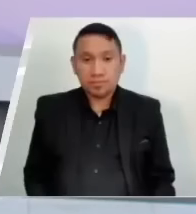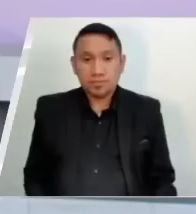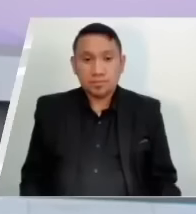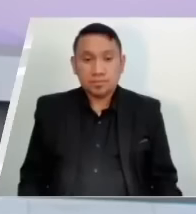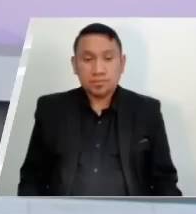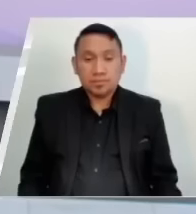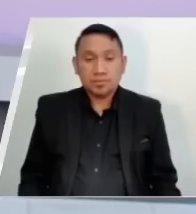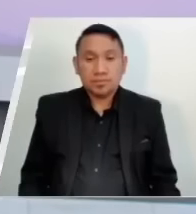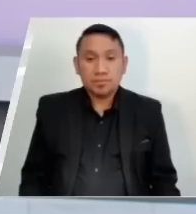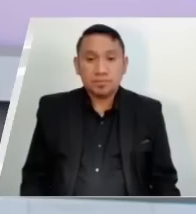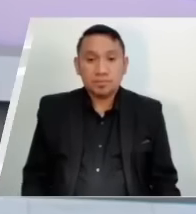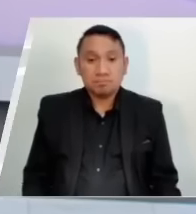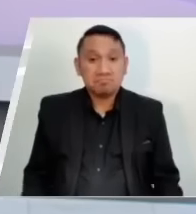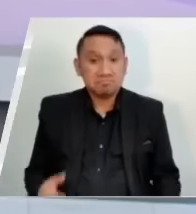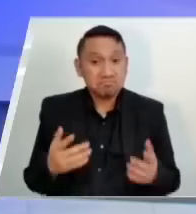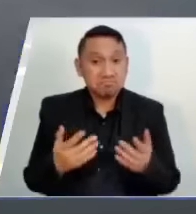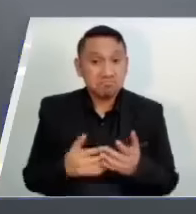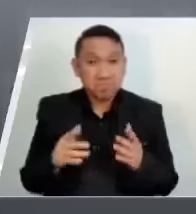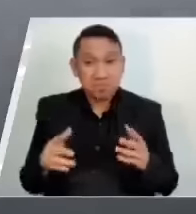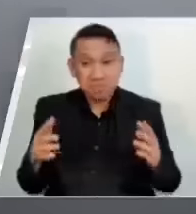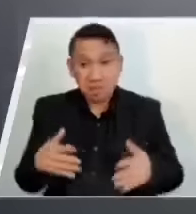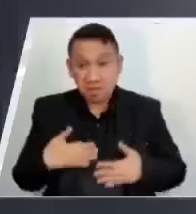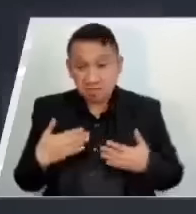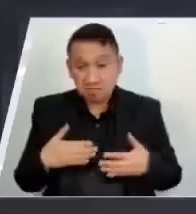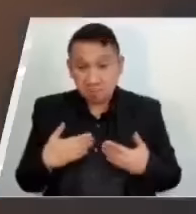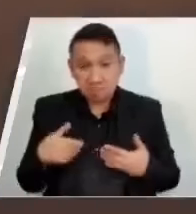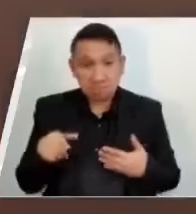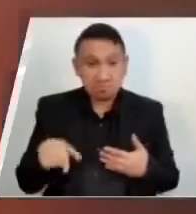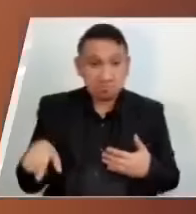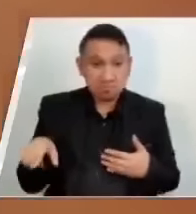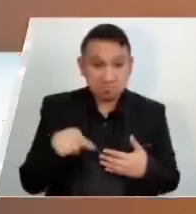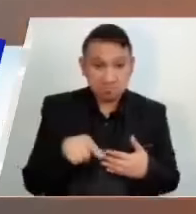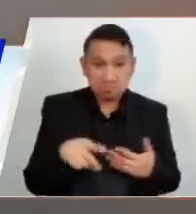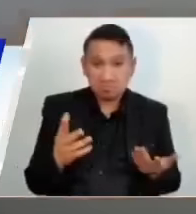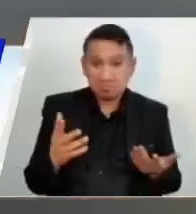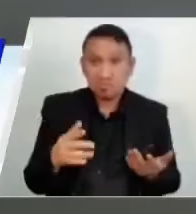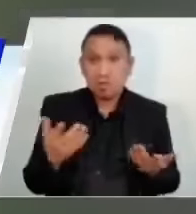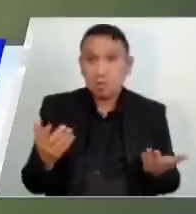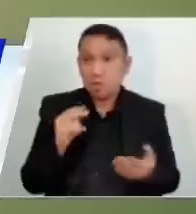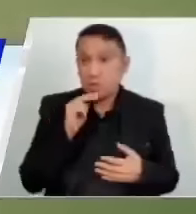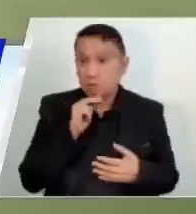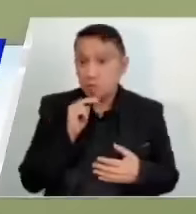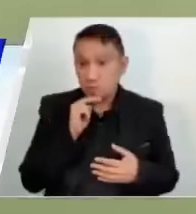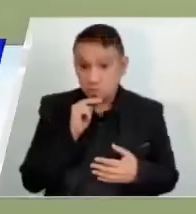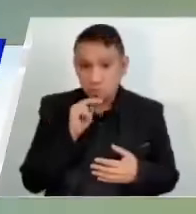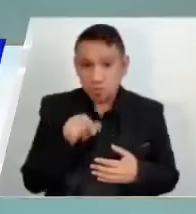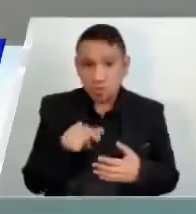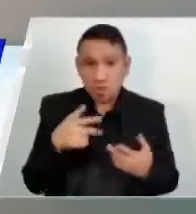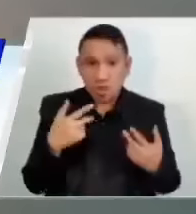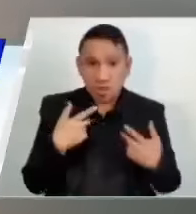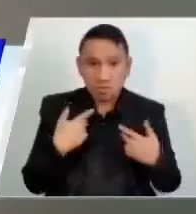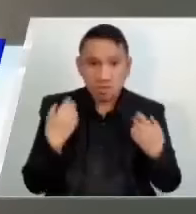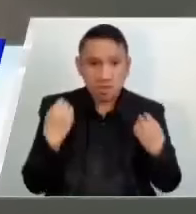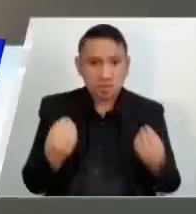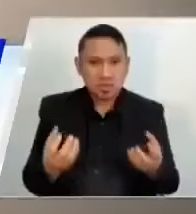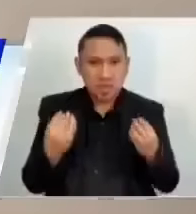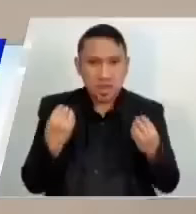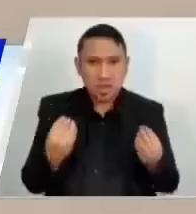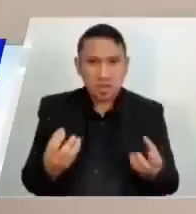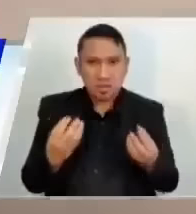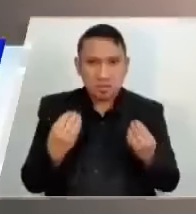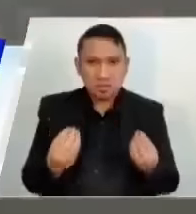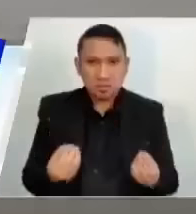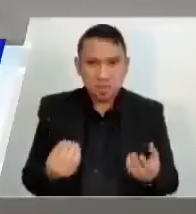Tila nagfiesta ang ilang residente ng Barangay Linaon sa Kawayan, Negros Occidental, nang dumagsa ang Santa Macma na